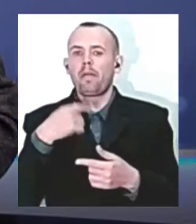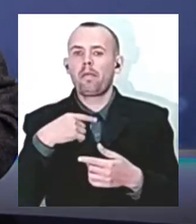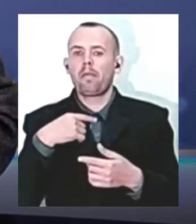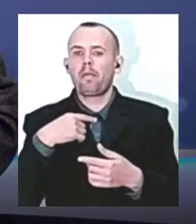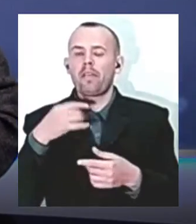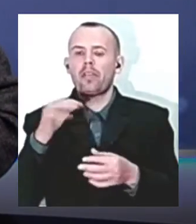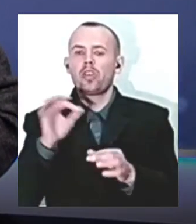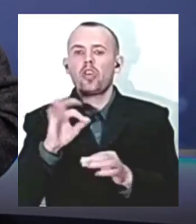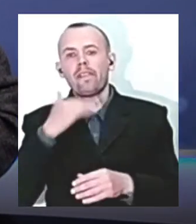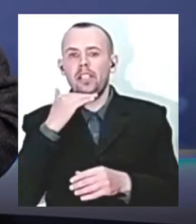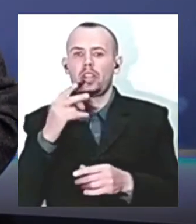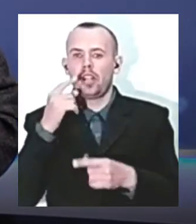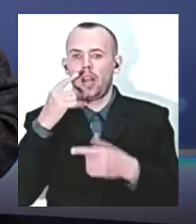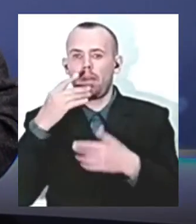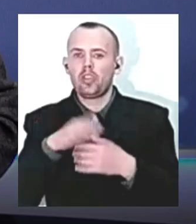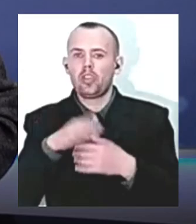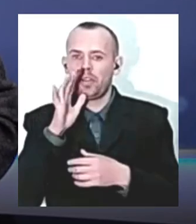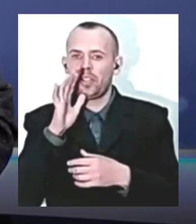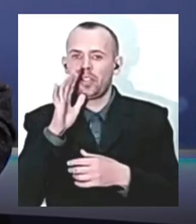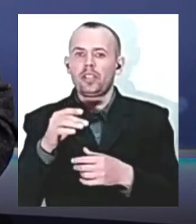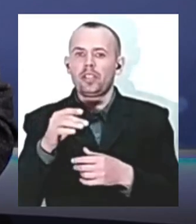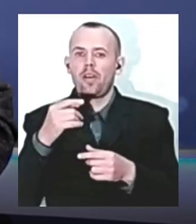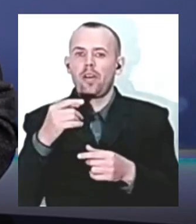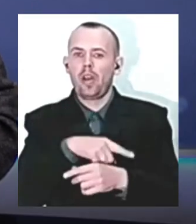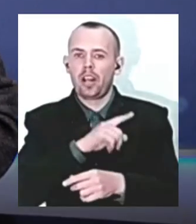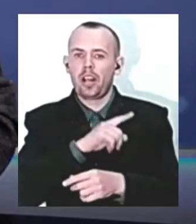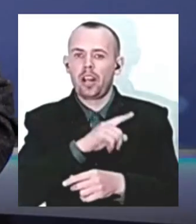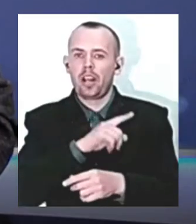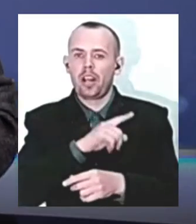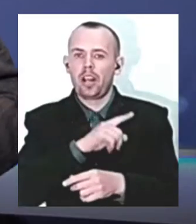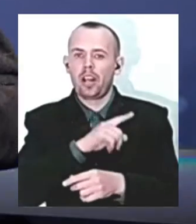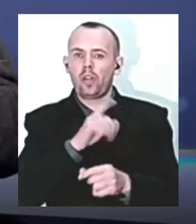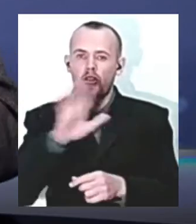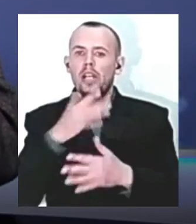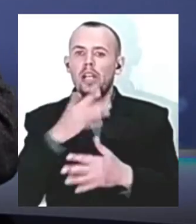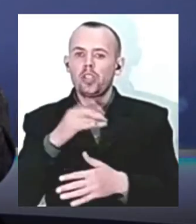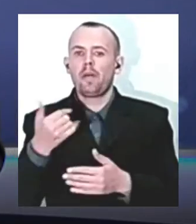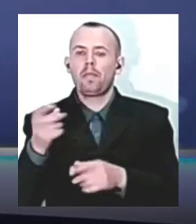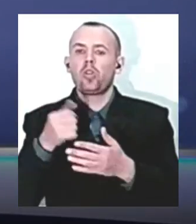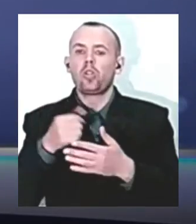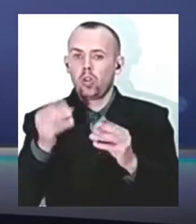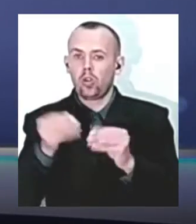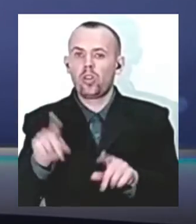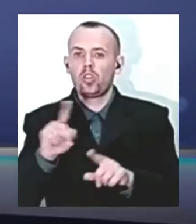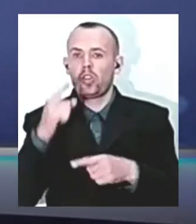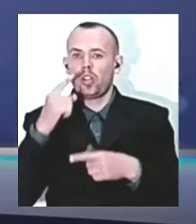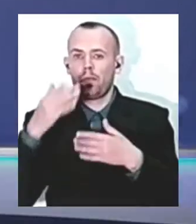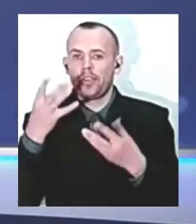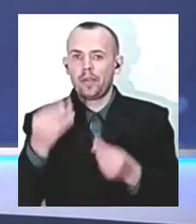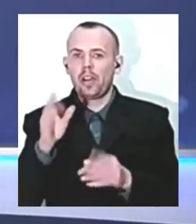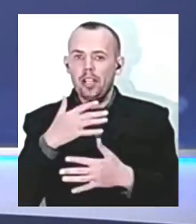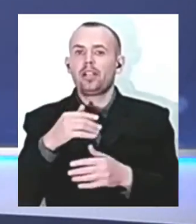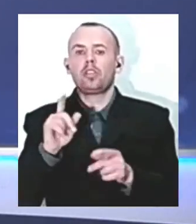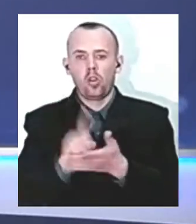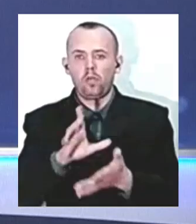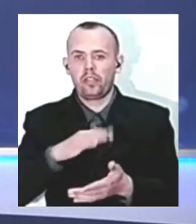найближчим часом опорним лікарням Одещини медичного кисню. І ми прийшли до того, що найближчими днями кисню має вистачити. А як